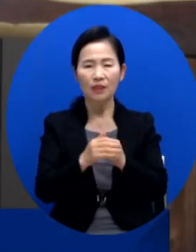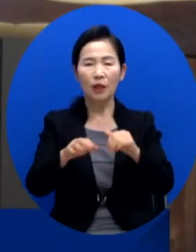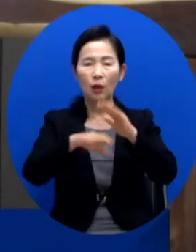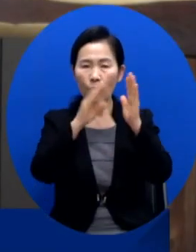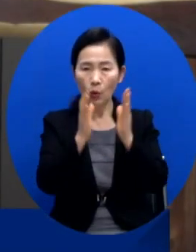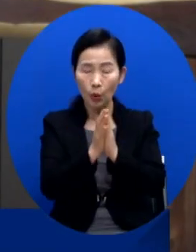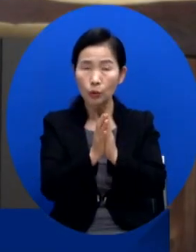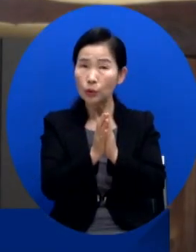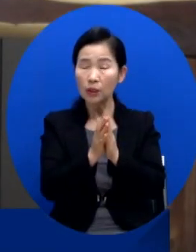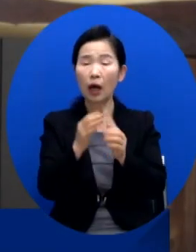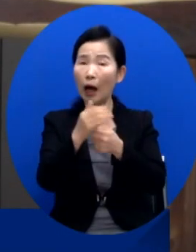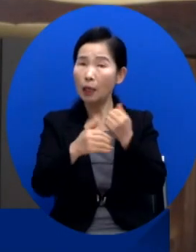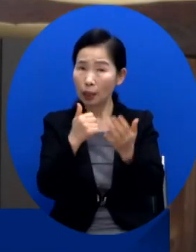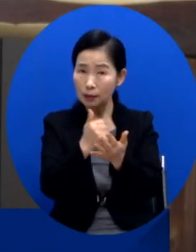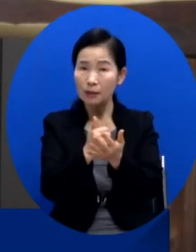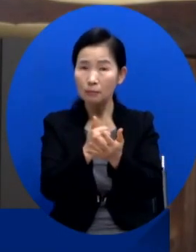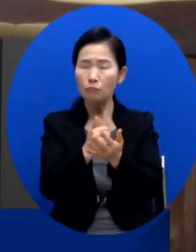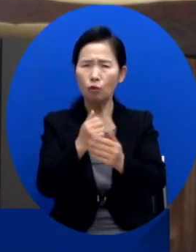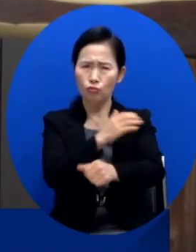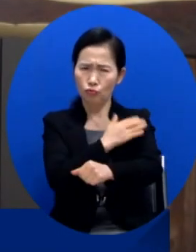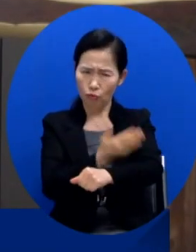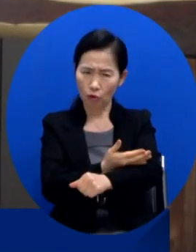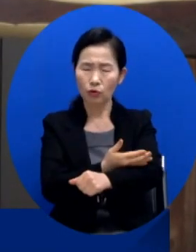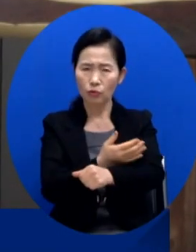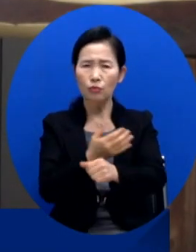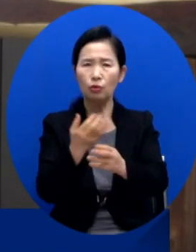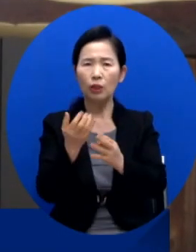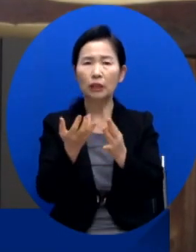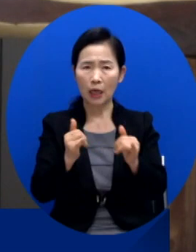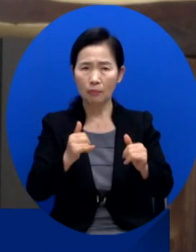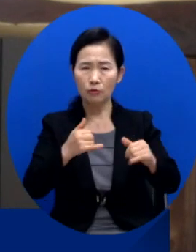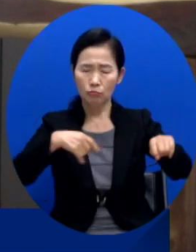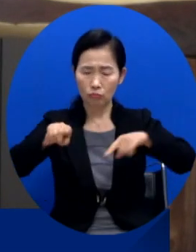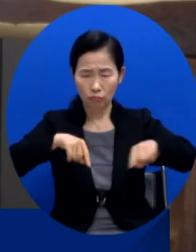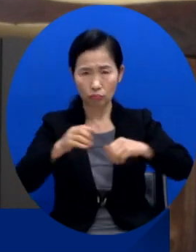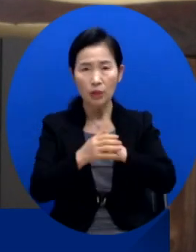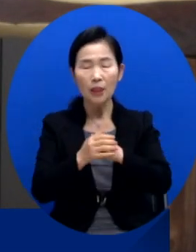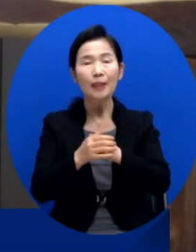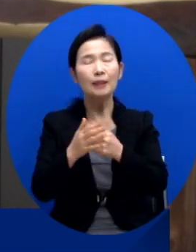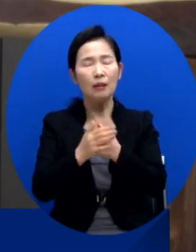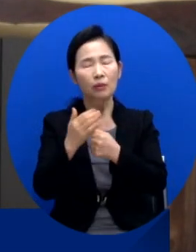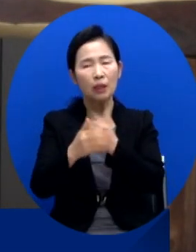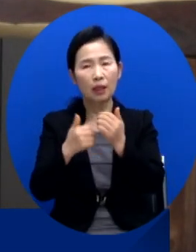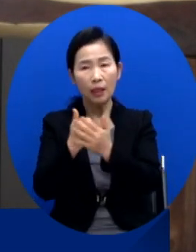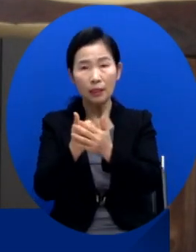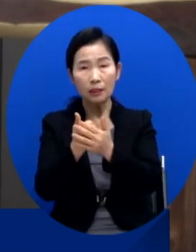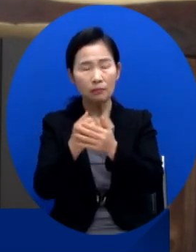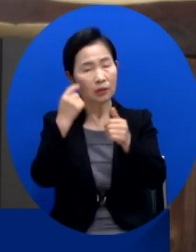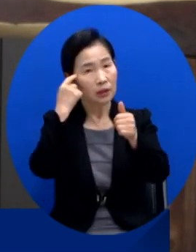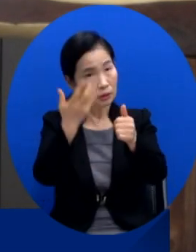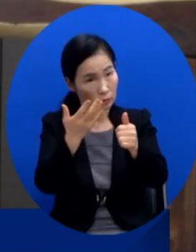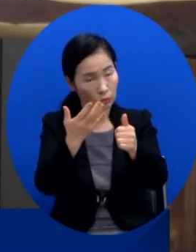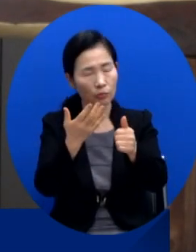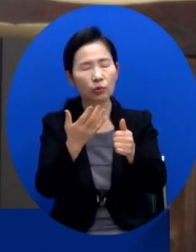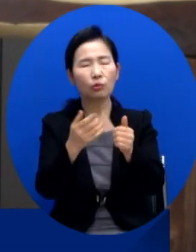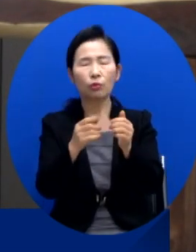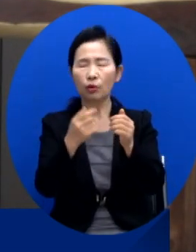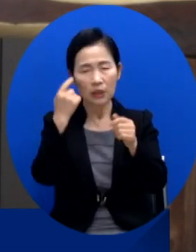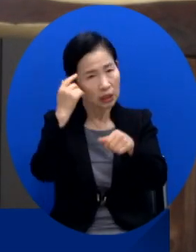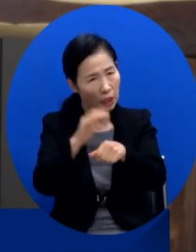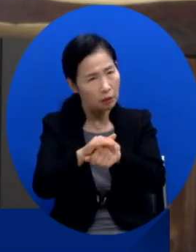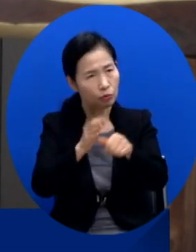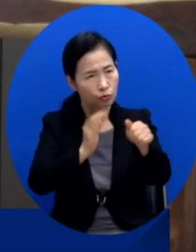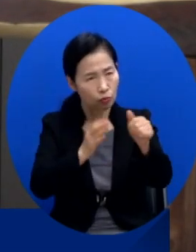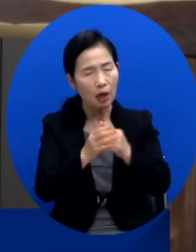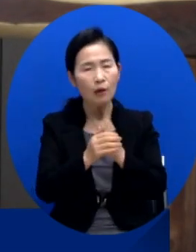하나님 피조물을 하나님의 주권하에 있기 때문에 하나님께 지혜를 구하고 하나님께 말씀을